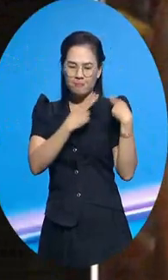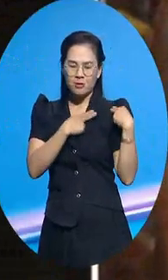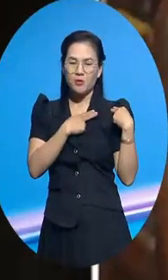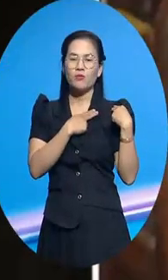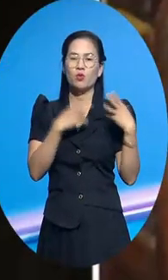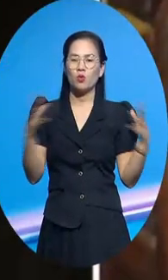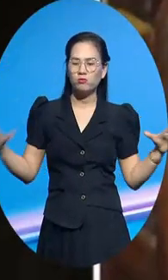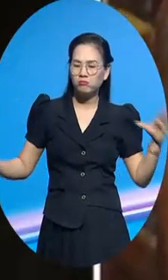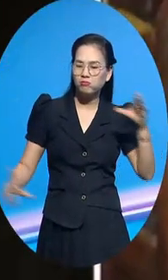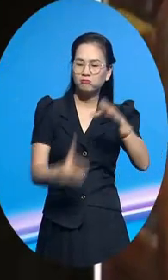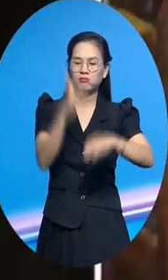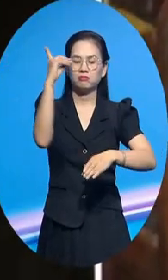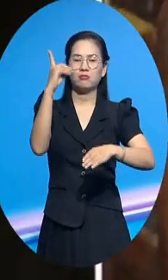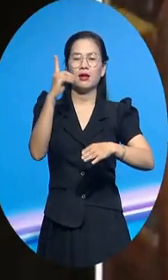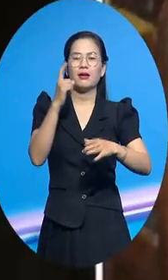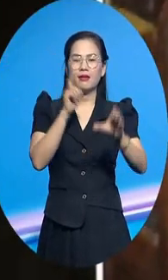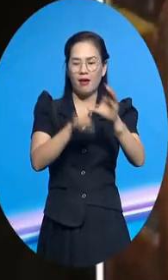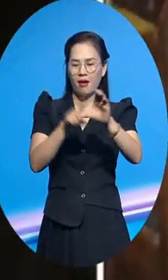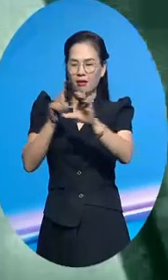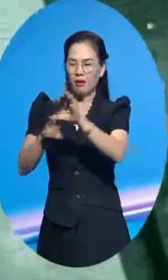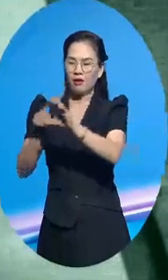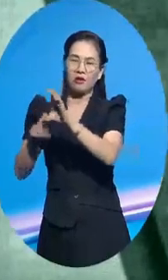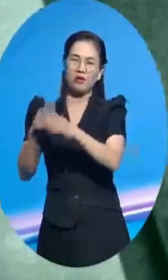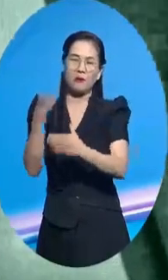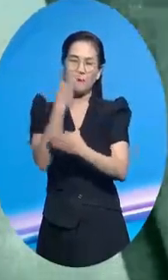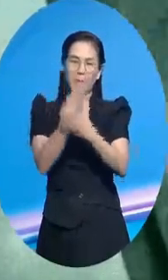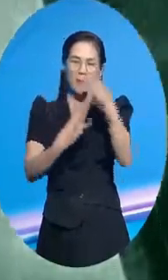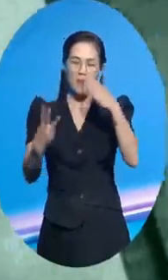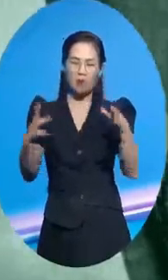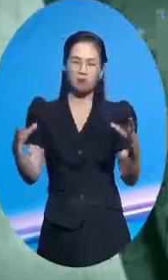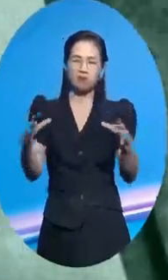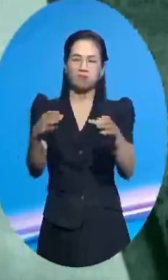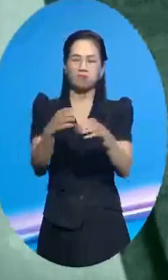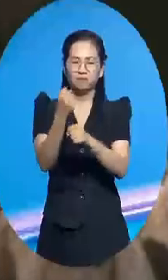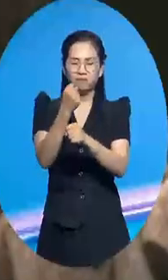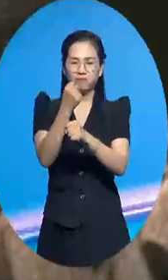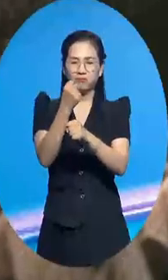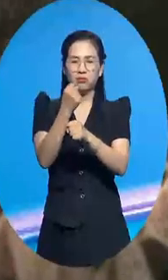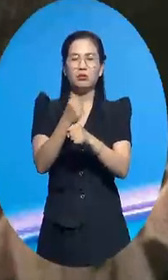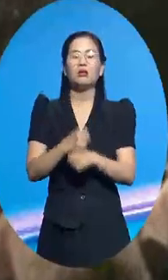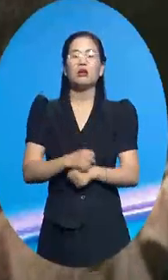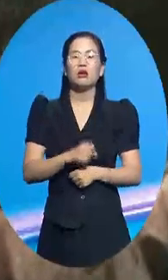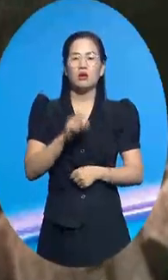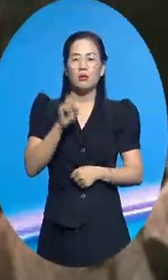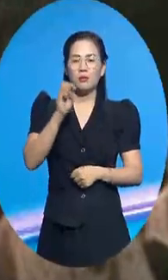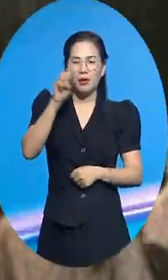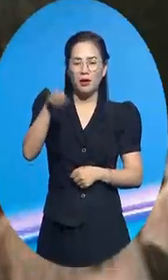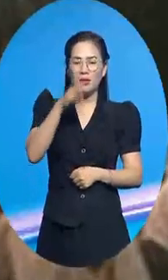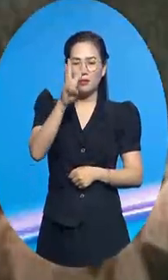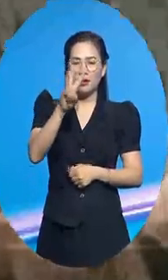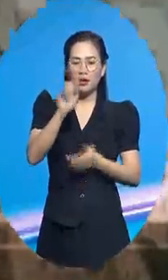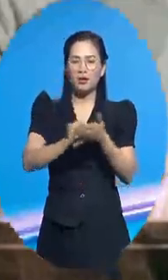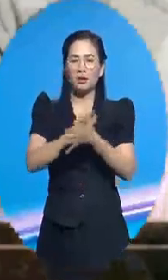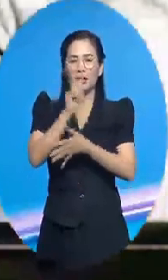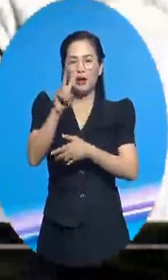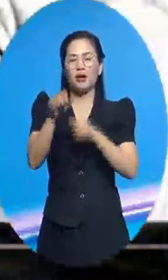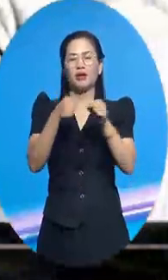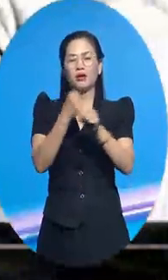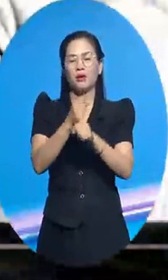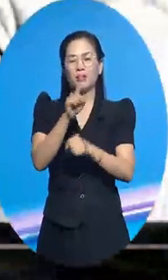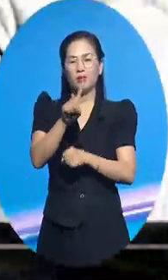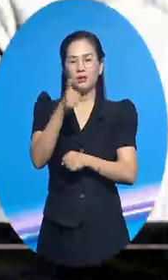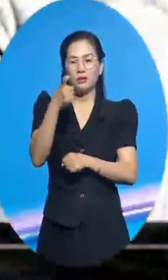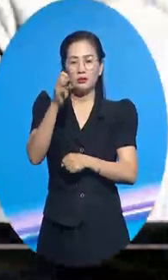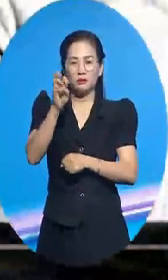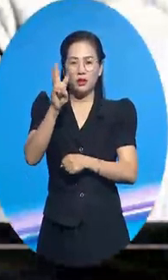và thành lập Đảng Cộng sản Việt Nam ngày 3 tháng 2 năm 1930. Dưới sự lãnh đạo sáng suốt, tài tình của Chủ